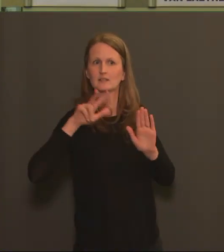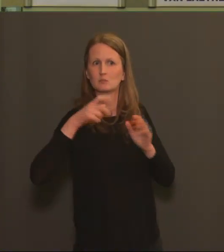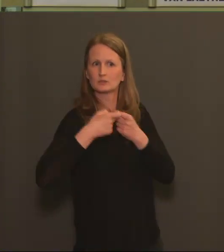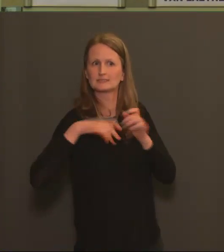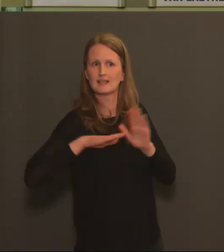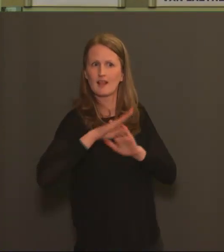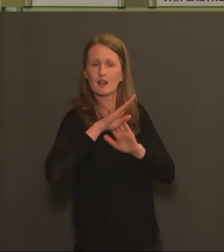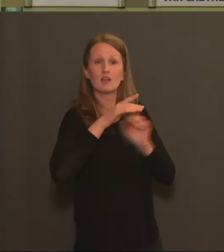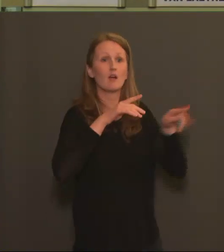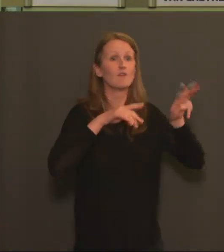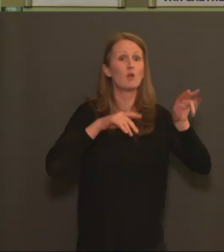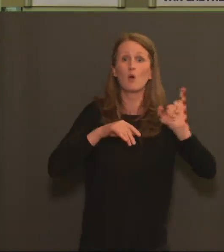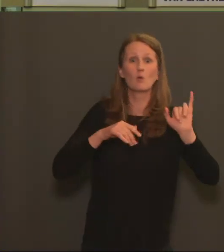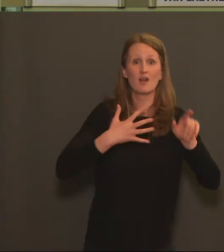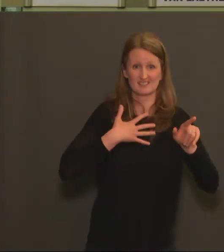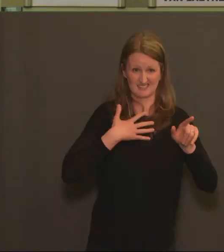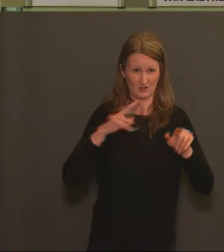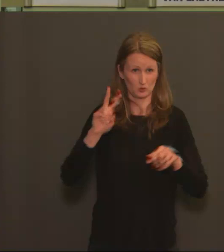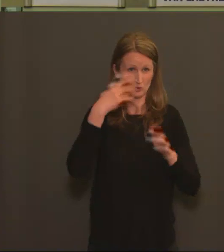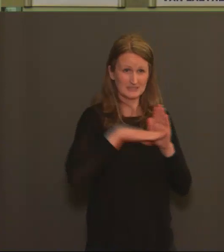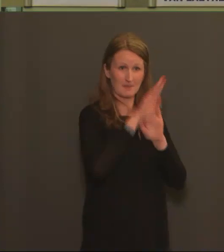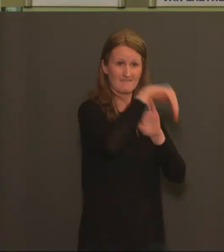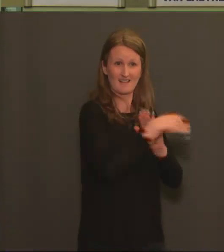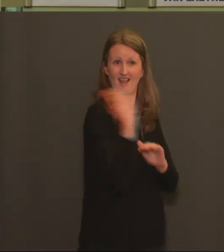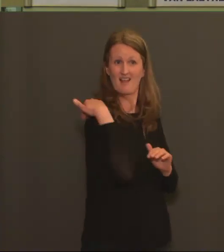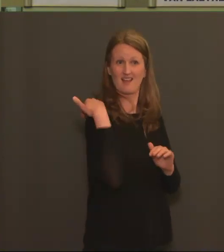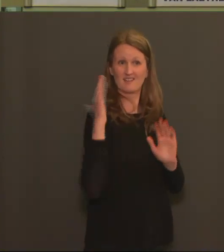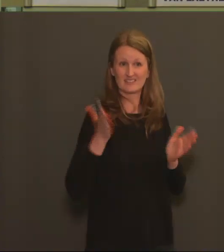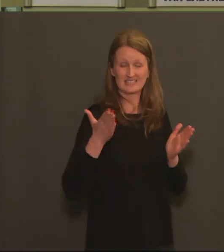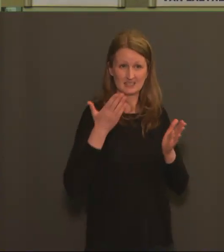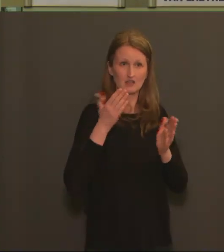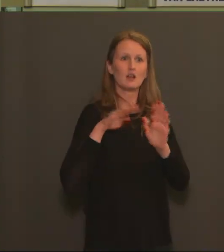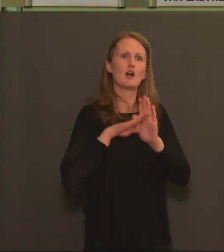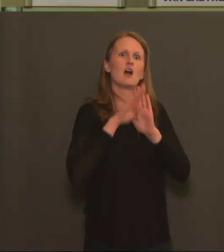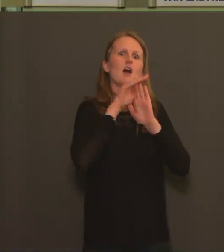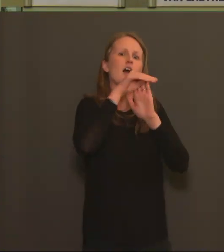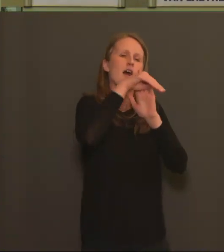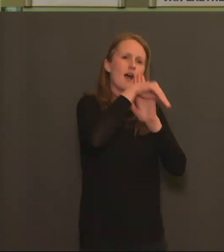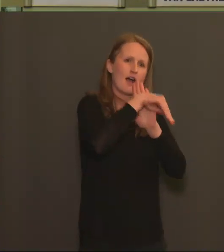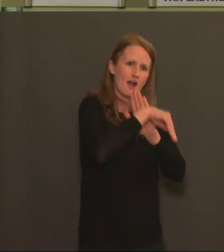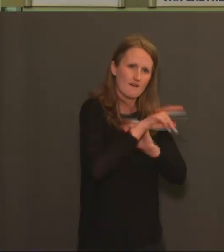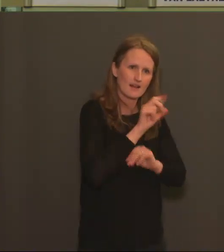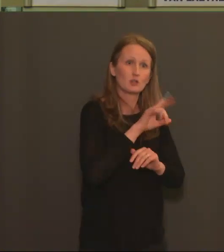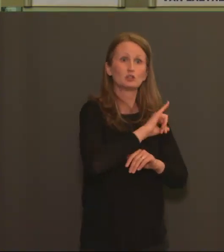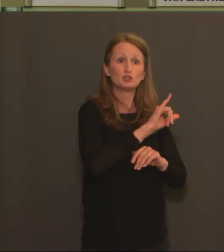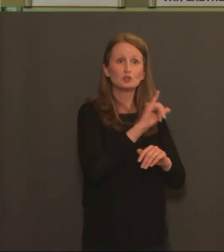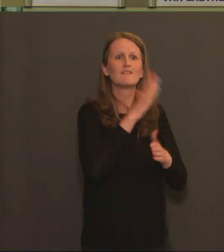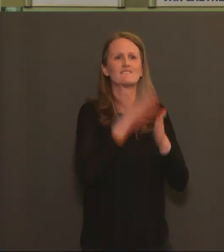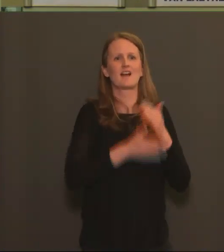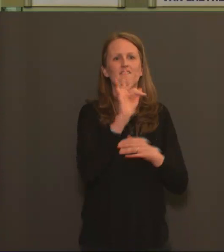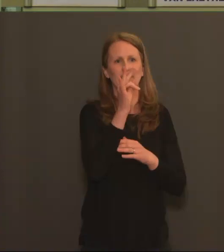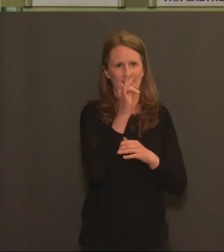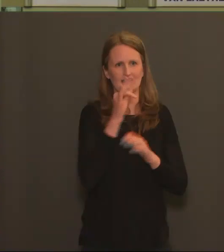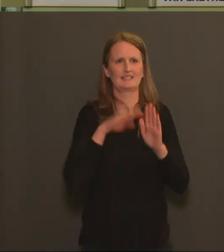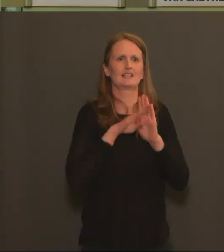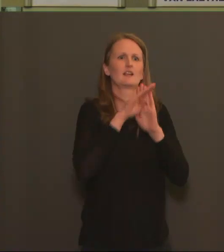2021 jusqu'à cette 8e semaine, cette semaine de février, de fin février, où la courbe des décès des personnes